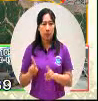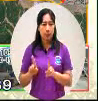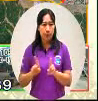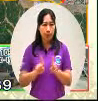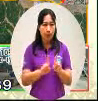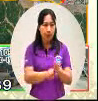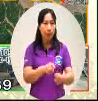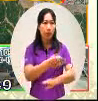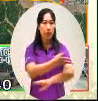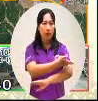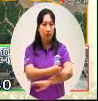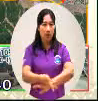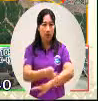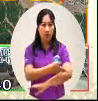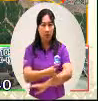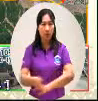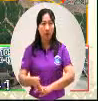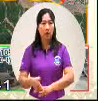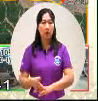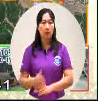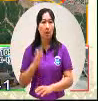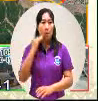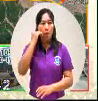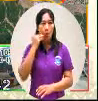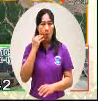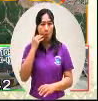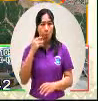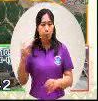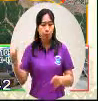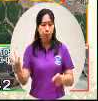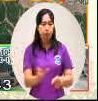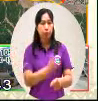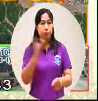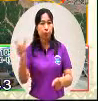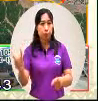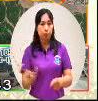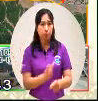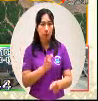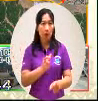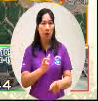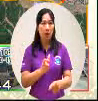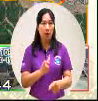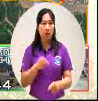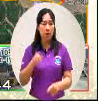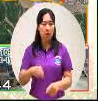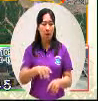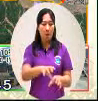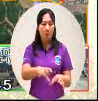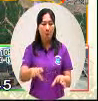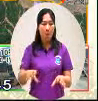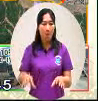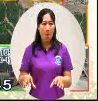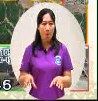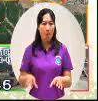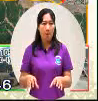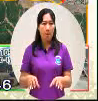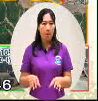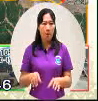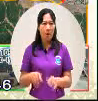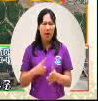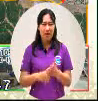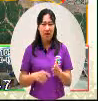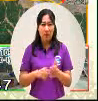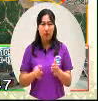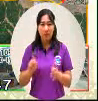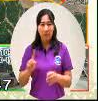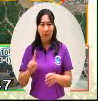边，当台风来的时候，有些地方都很容易土石或是